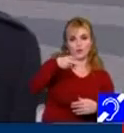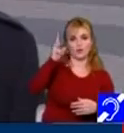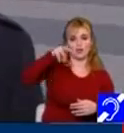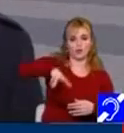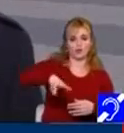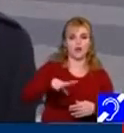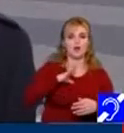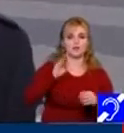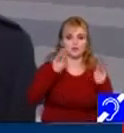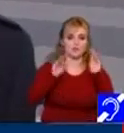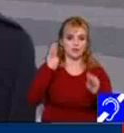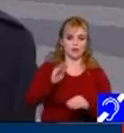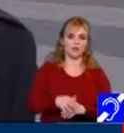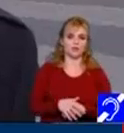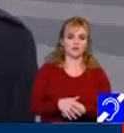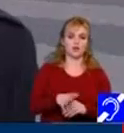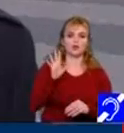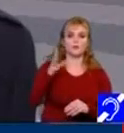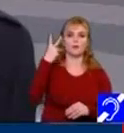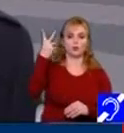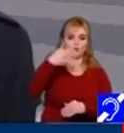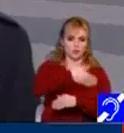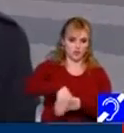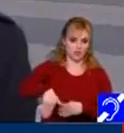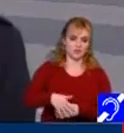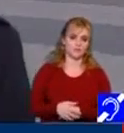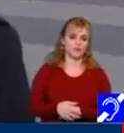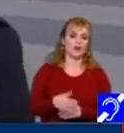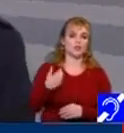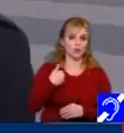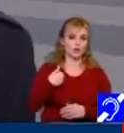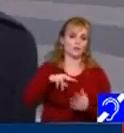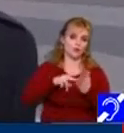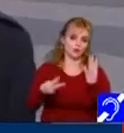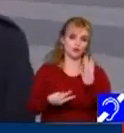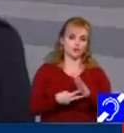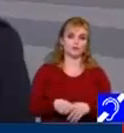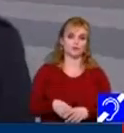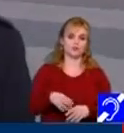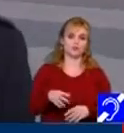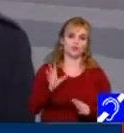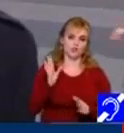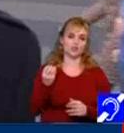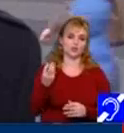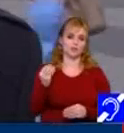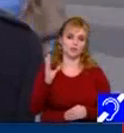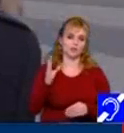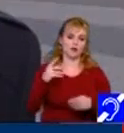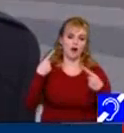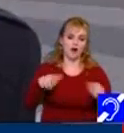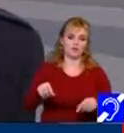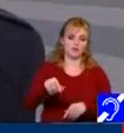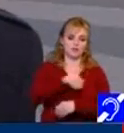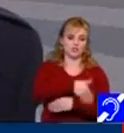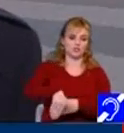instalate doar cablajul pe ambele străzi este instalat, dar din corpuri de iluminat doar 50 de corpuri sunt instalate,